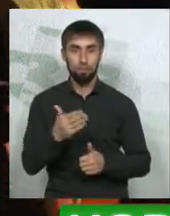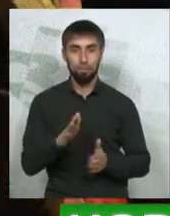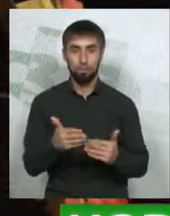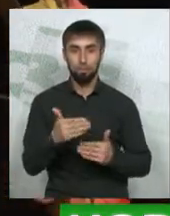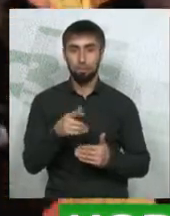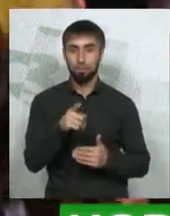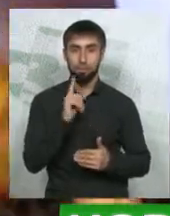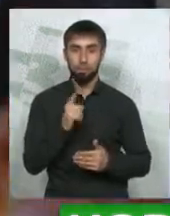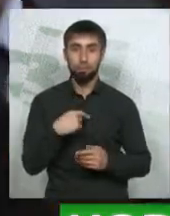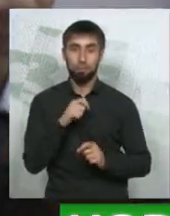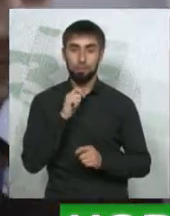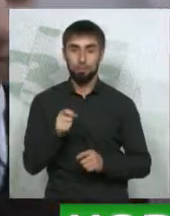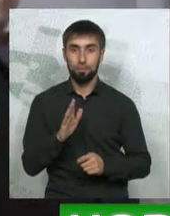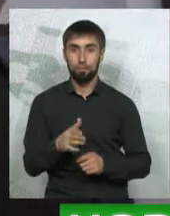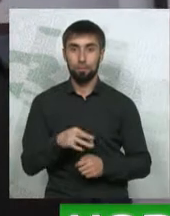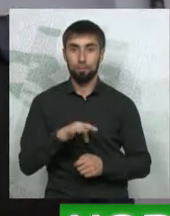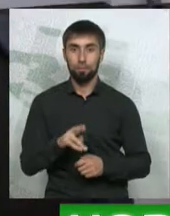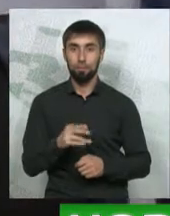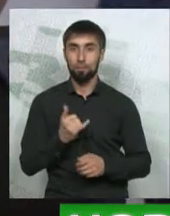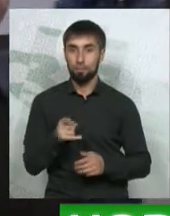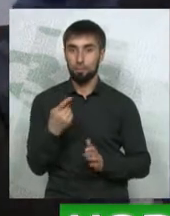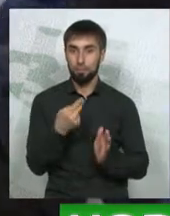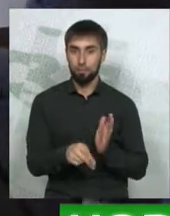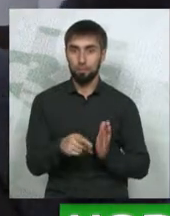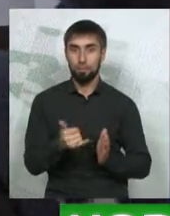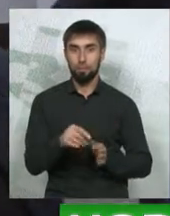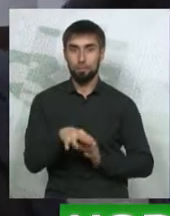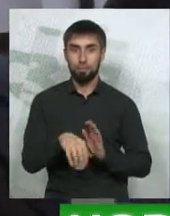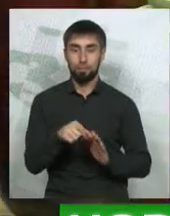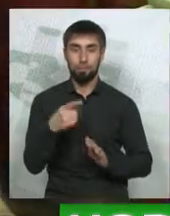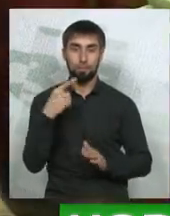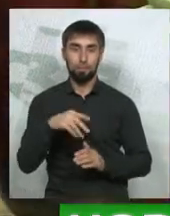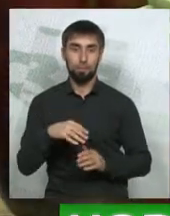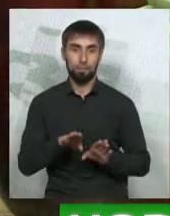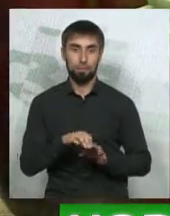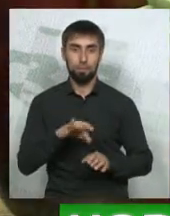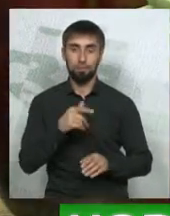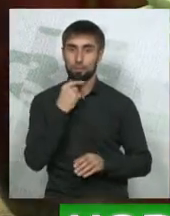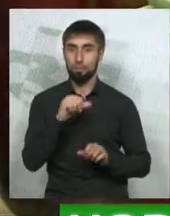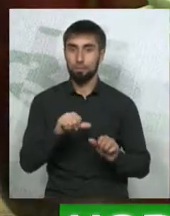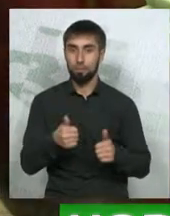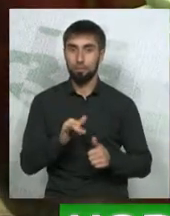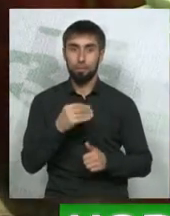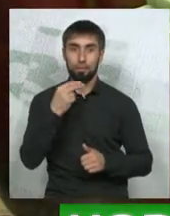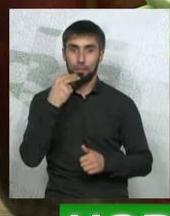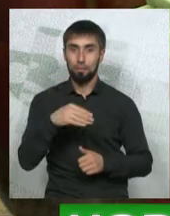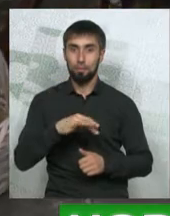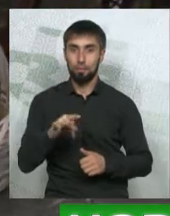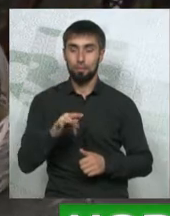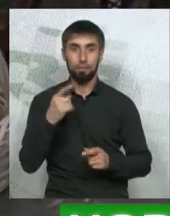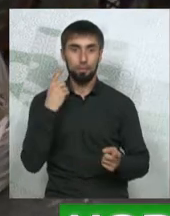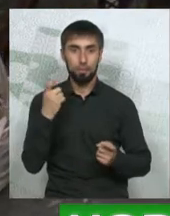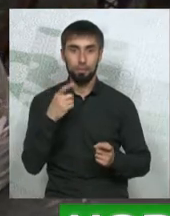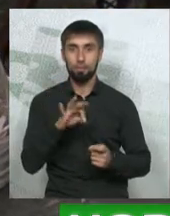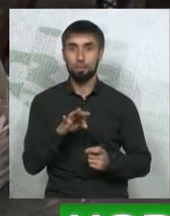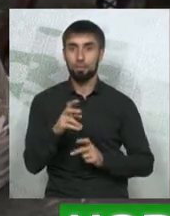берем сладость из этого ящика и отдаем ее в подарок. То есть у нас есть своя тактика, она уже продумана. Красивое оформление и качество товара, информация